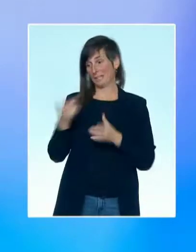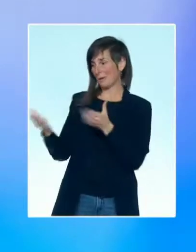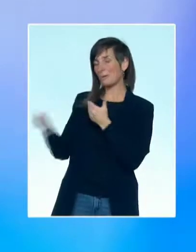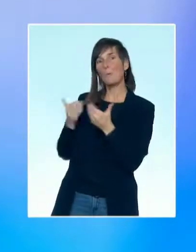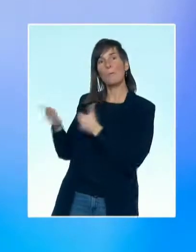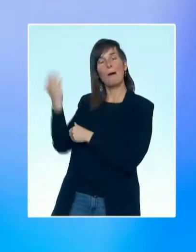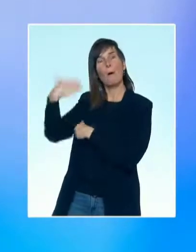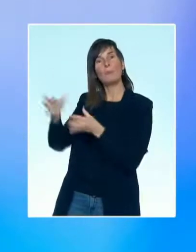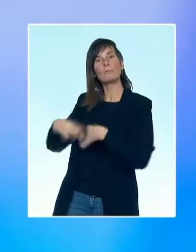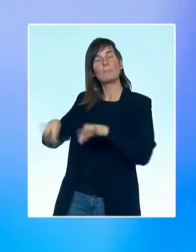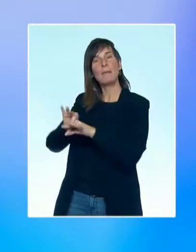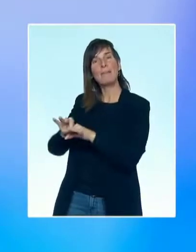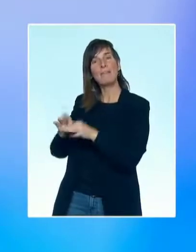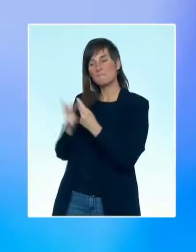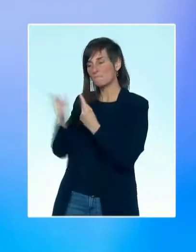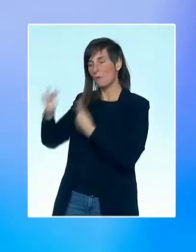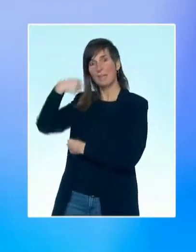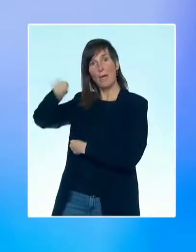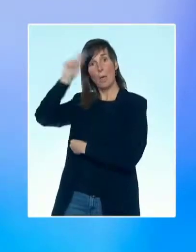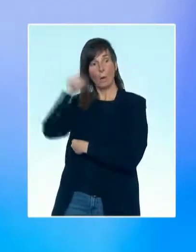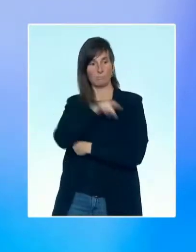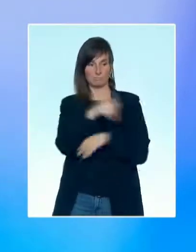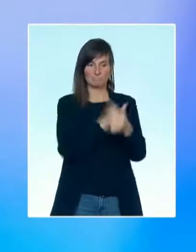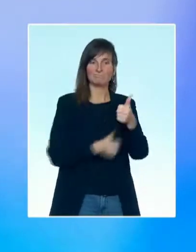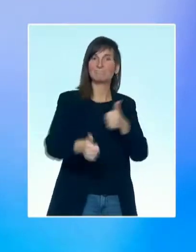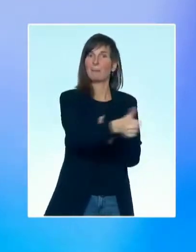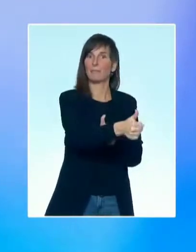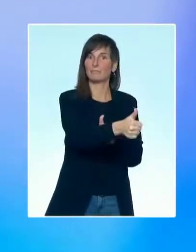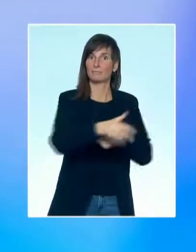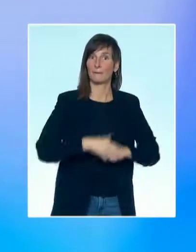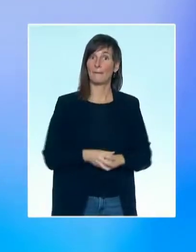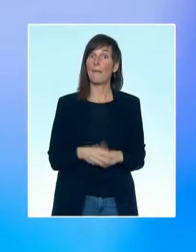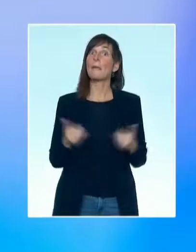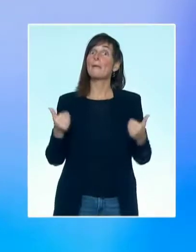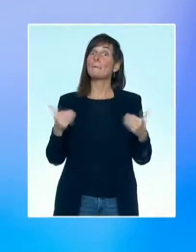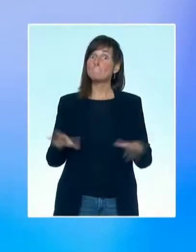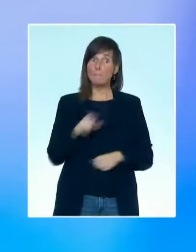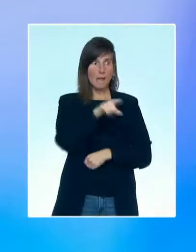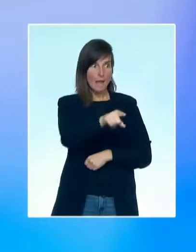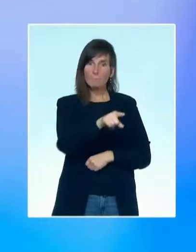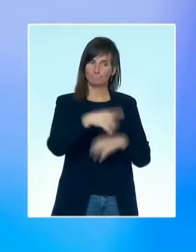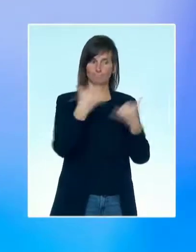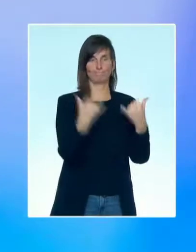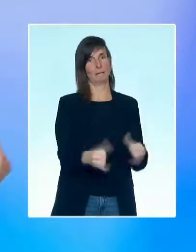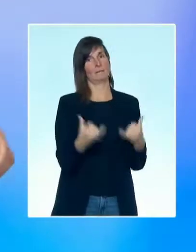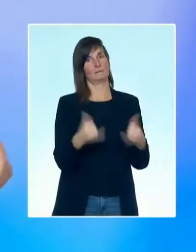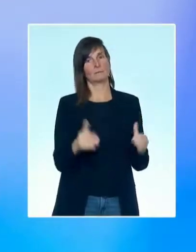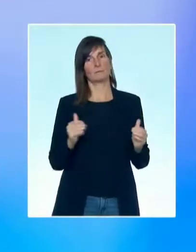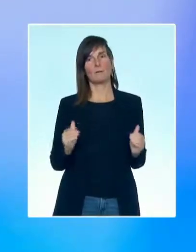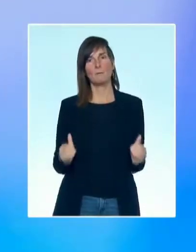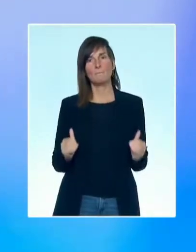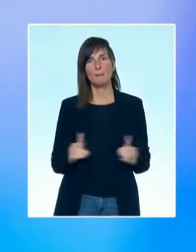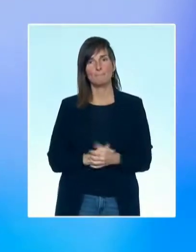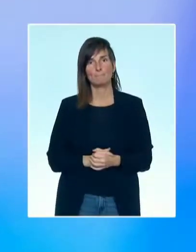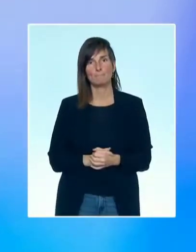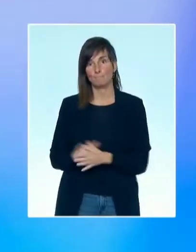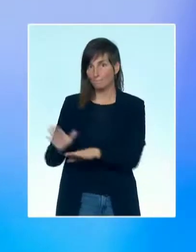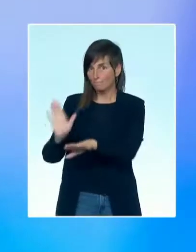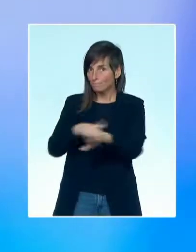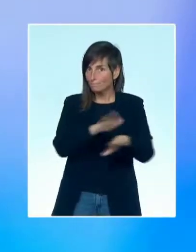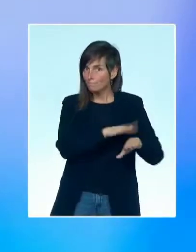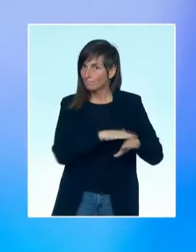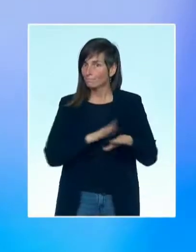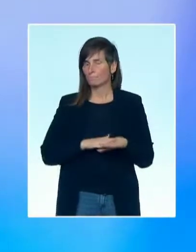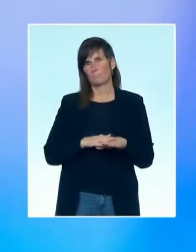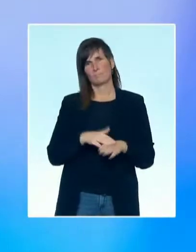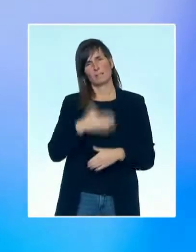voisins. Mais voilà, au moins, il sait qu'il a ses lunettes sur les yeux, c'est déjà bien. Si élevé soit-il. Il y a bien un prompteur devant ses yeux, on voit l'écran. Adresser à nouveau un